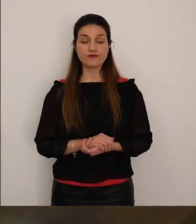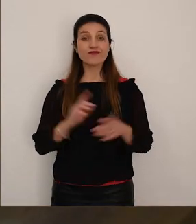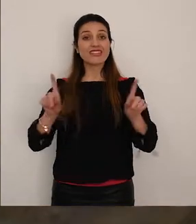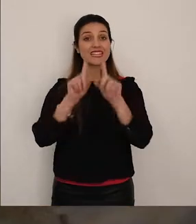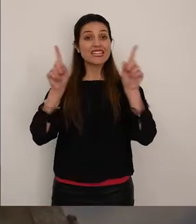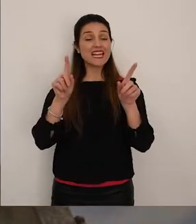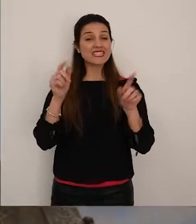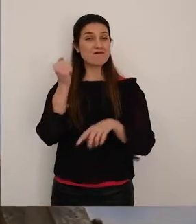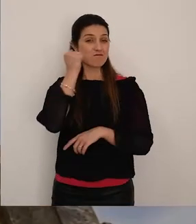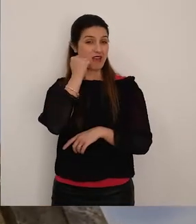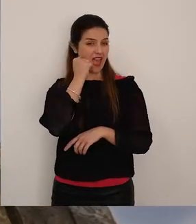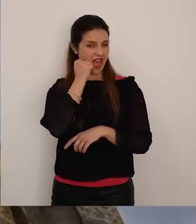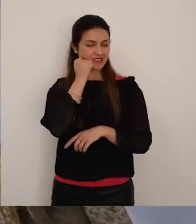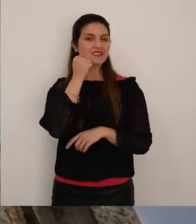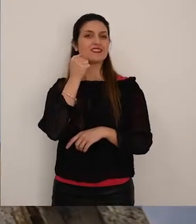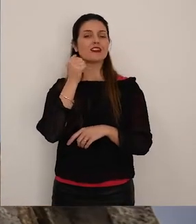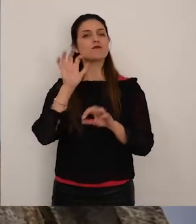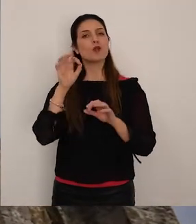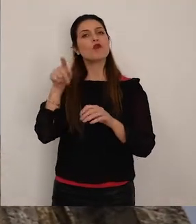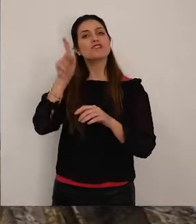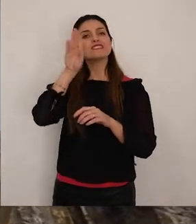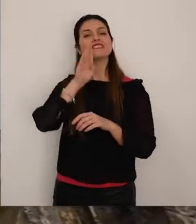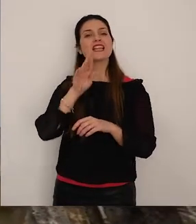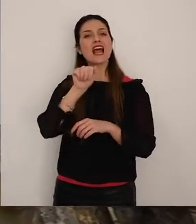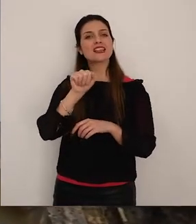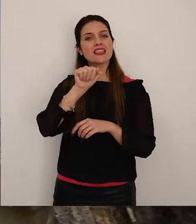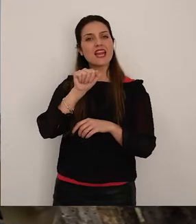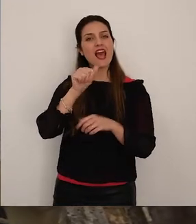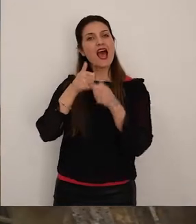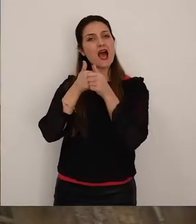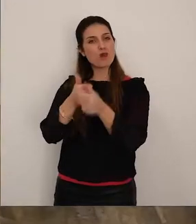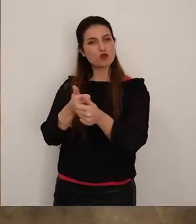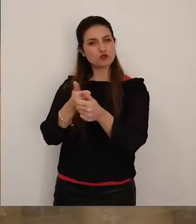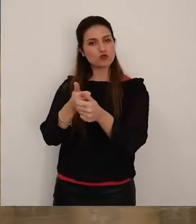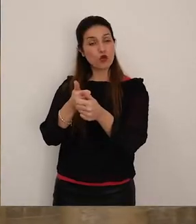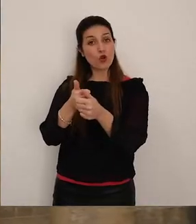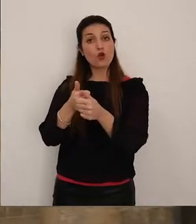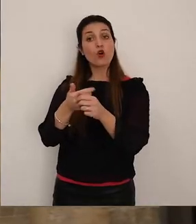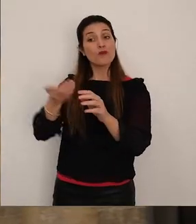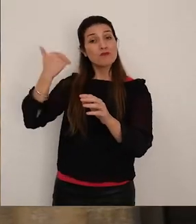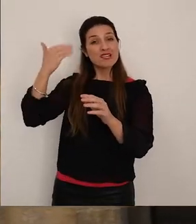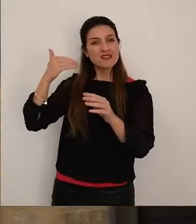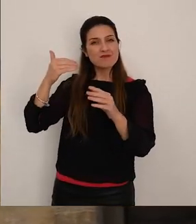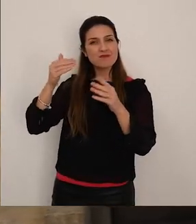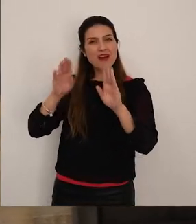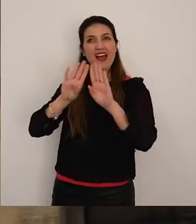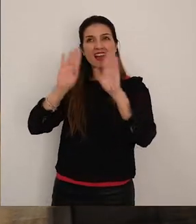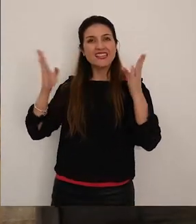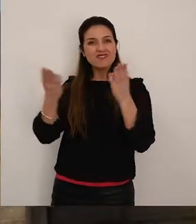La chiesa madre, poi dedicata a Sant'Andrea Apostolo, è una ricostruzione di un antico edificio, sorto probabilmente